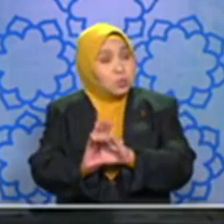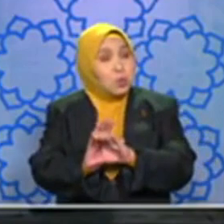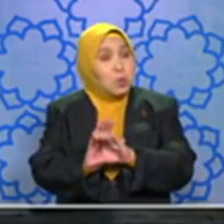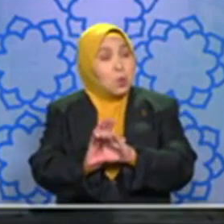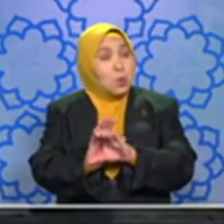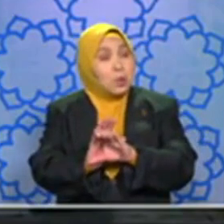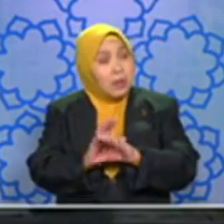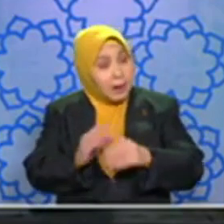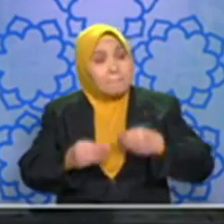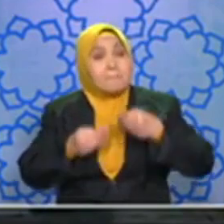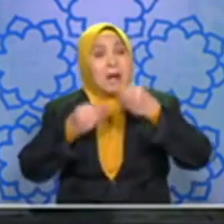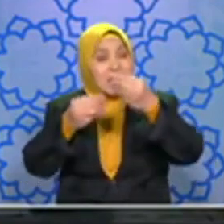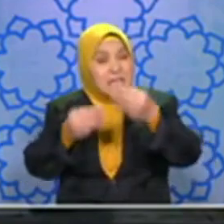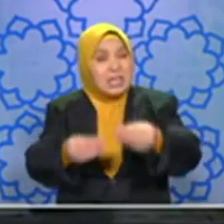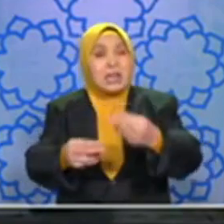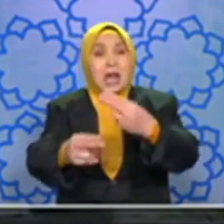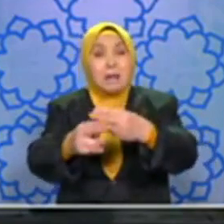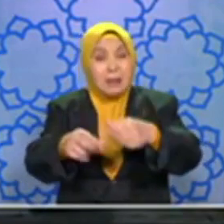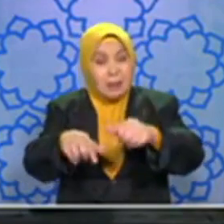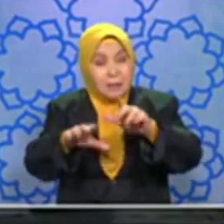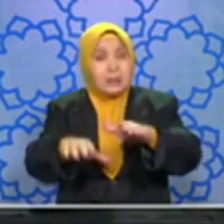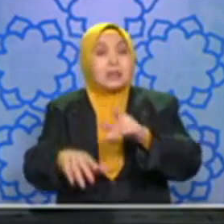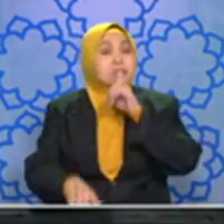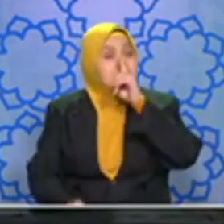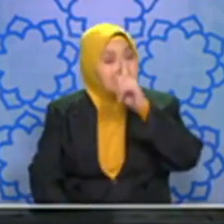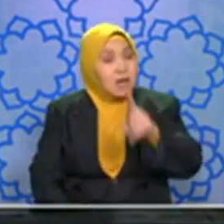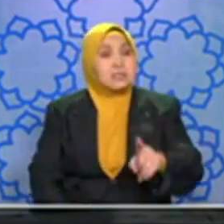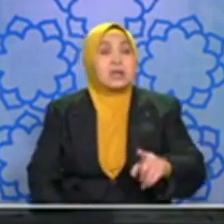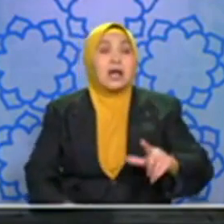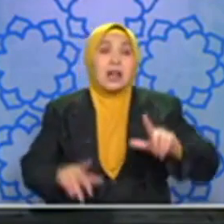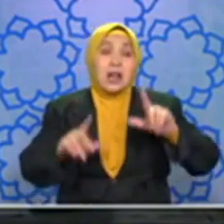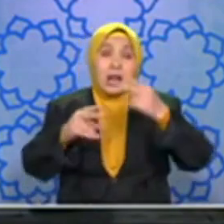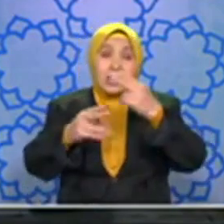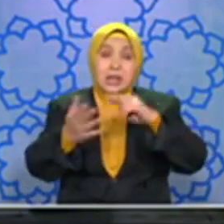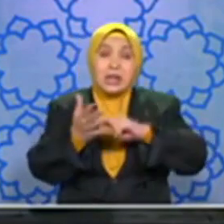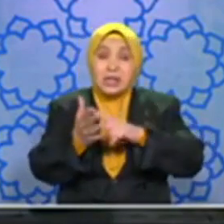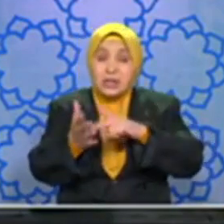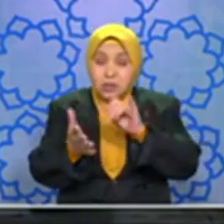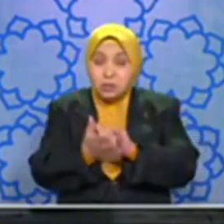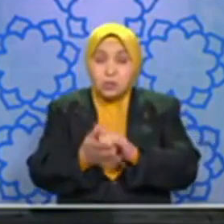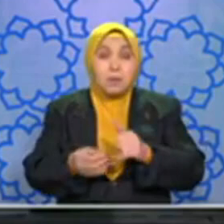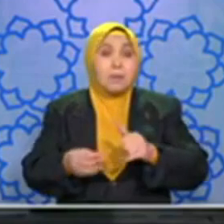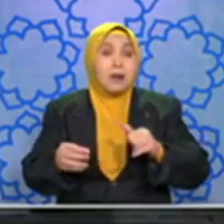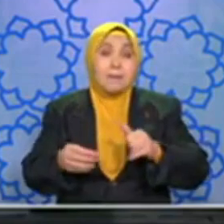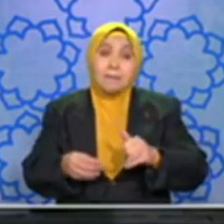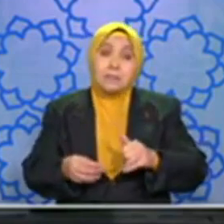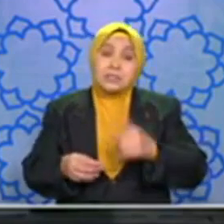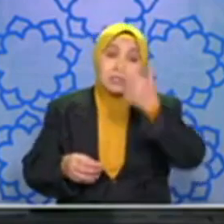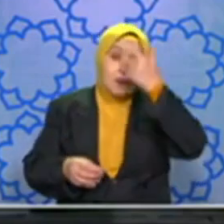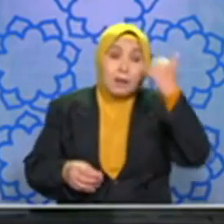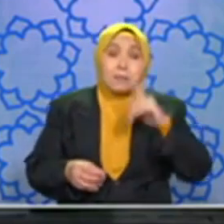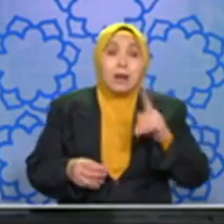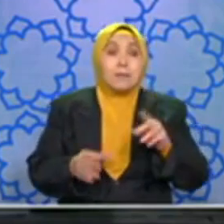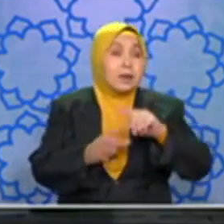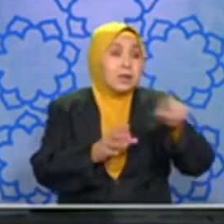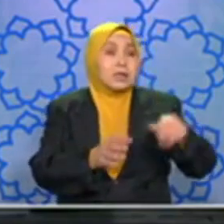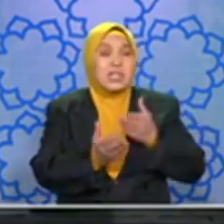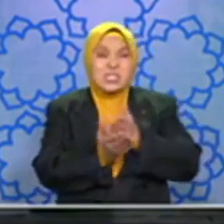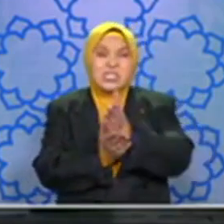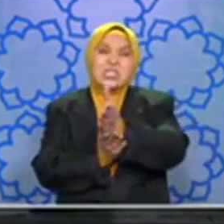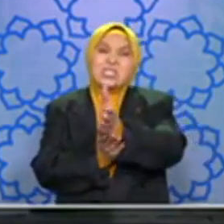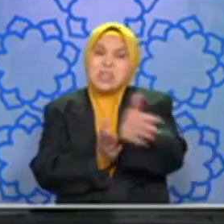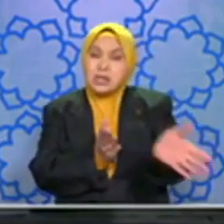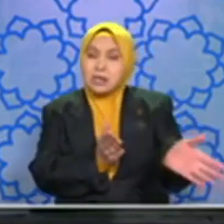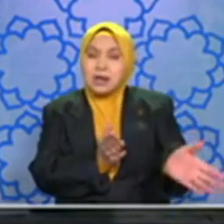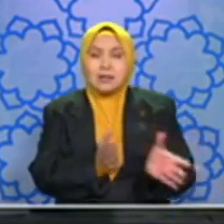label yang mereka berikan. Sebenarnya label itu menyebabkan fadallu pada ayat 48, mereka disesatkan dan